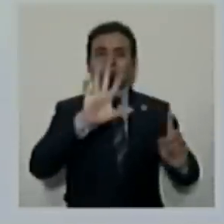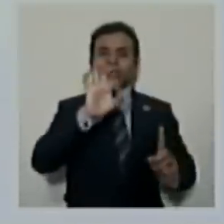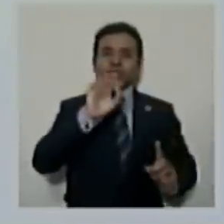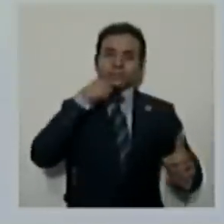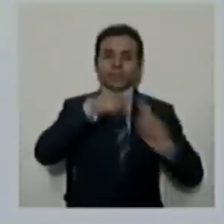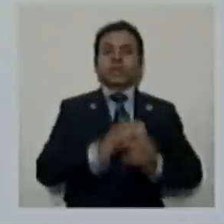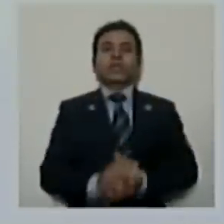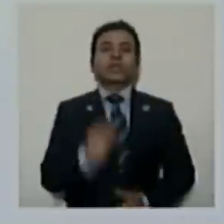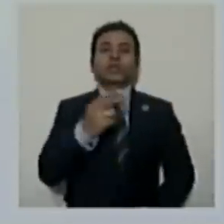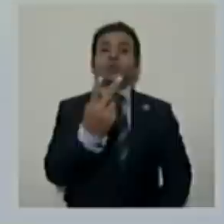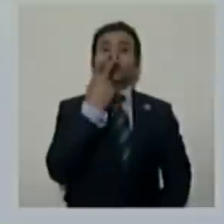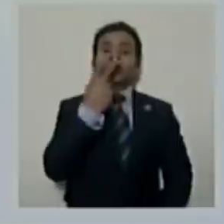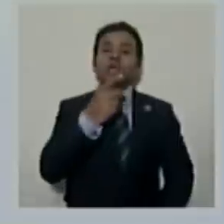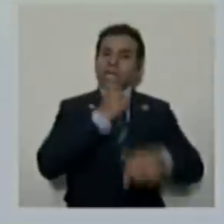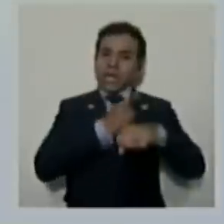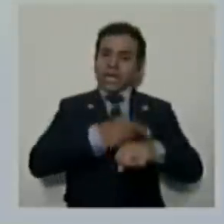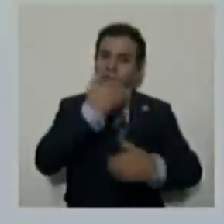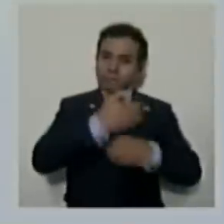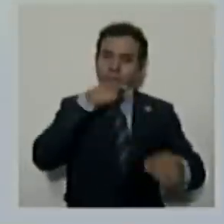ষাটোর্ধ্ব এবং একজনের বয়স